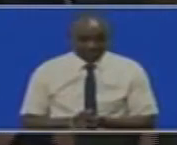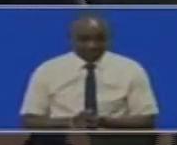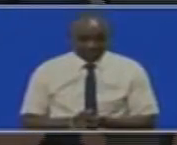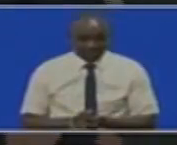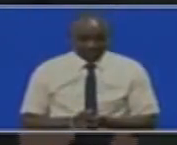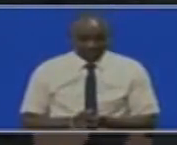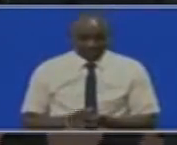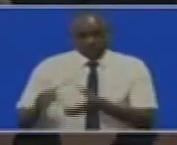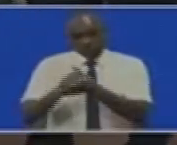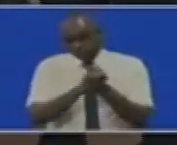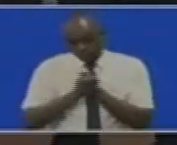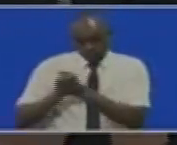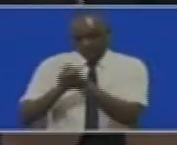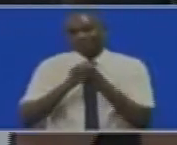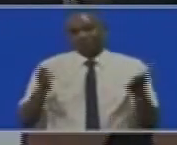Solidarity